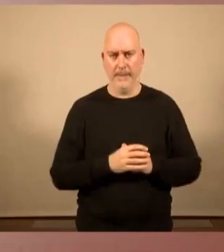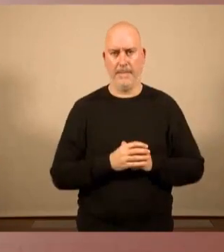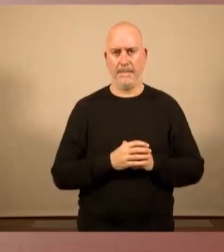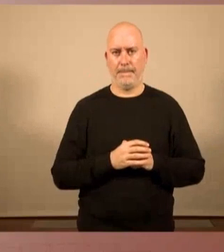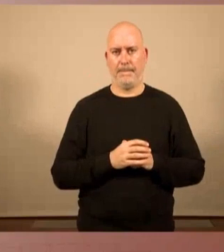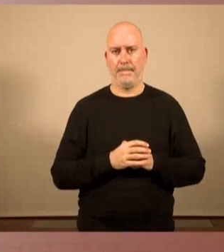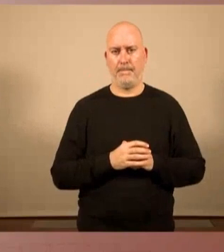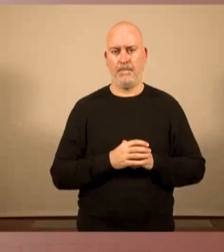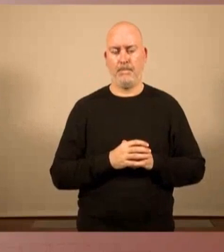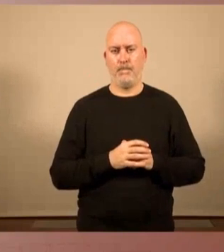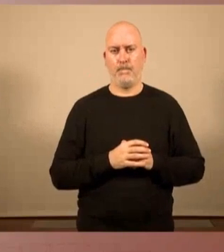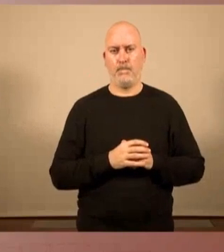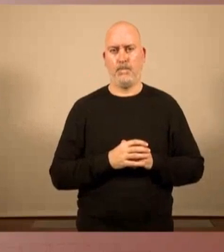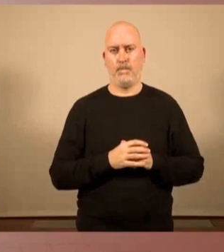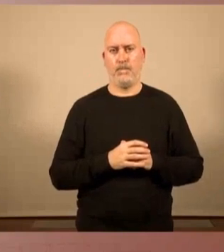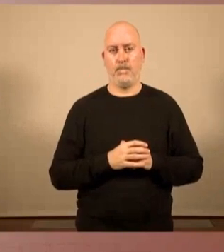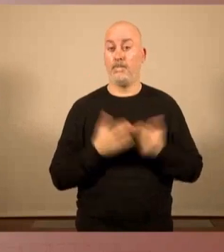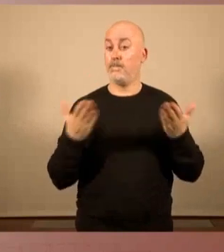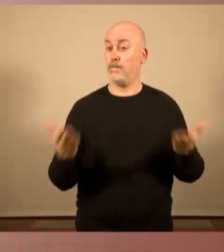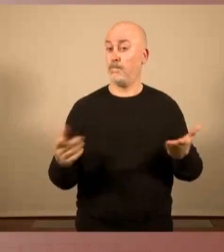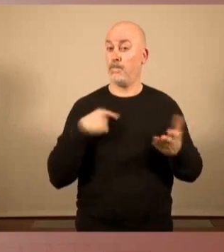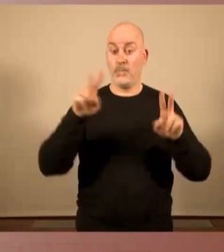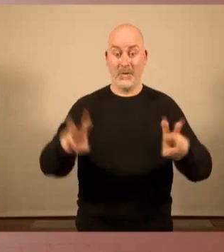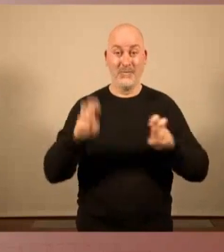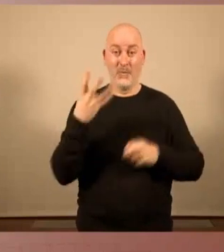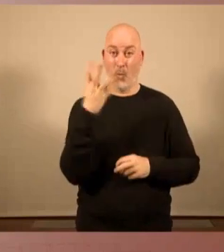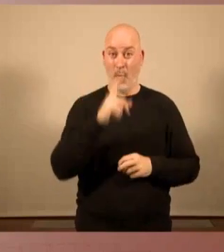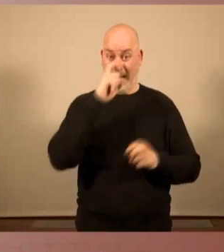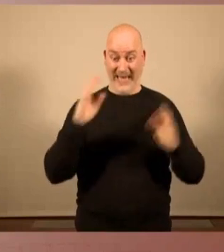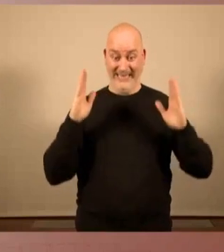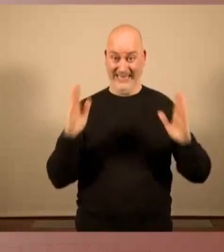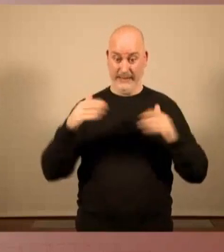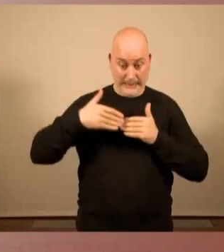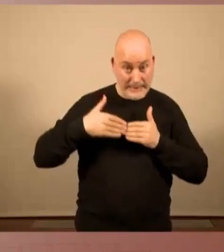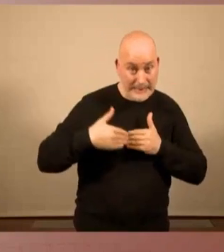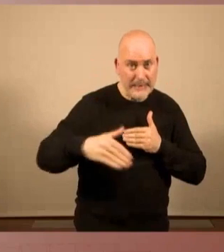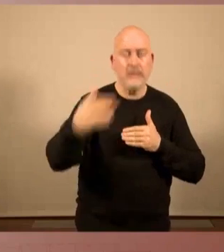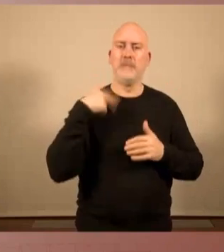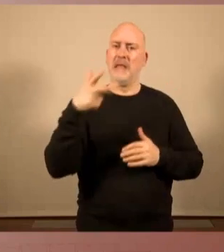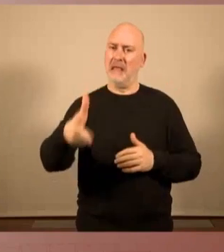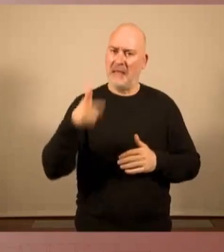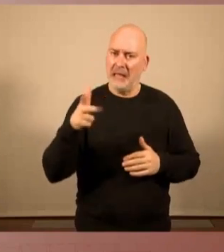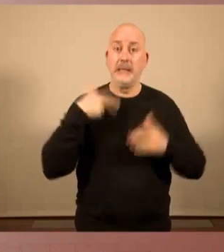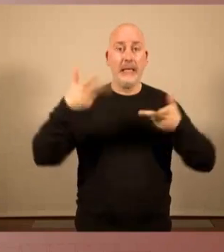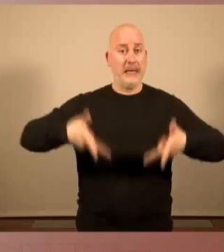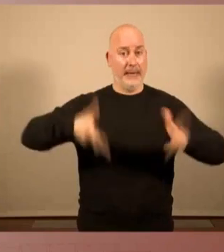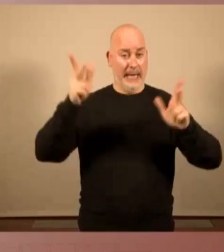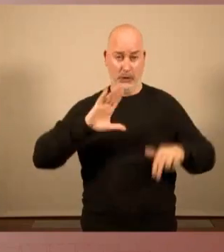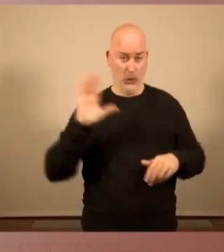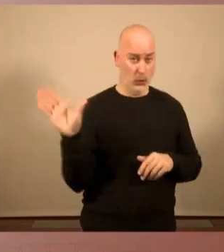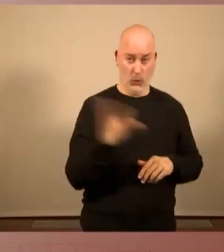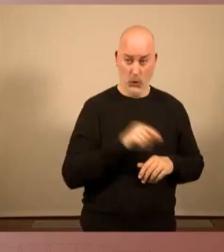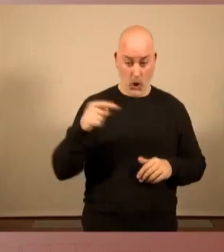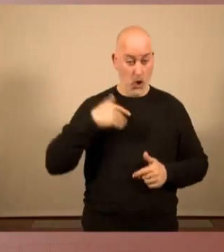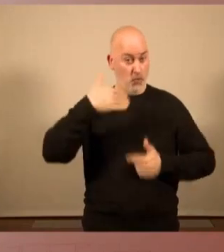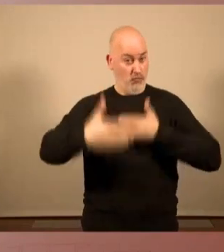Empenya aquesta nova legislatura, aquest nou cicle de drets i llibertats per tothom ha estat